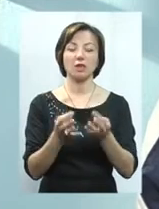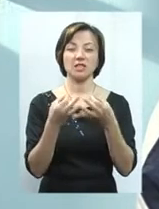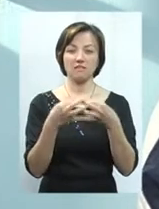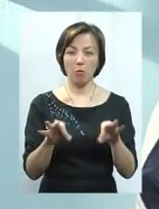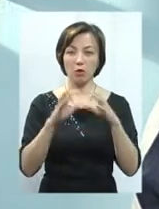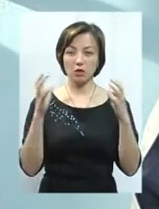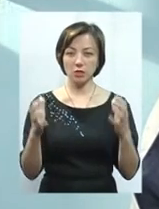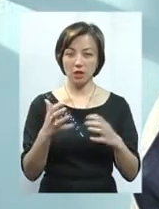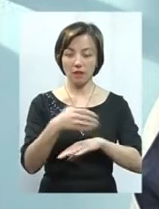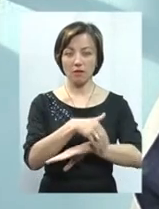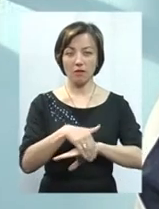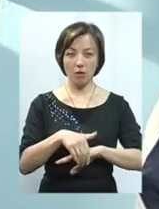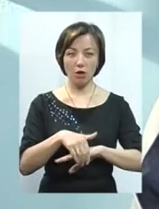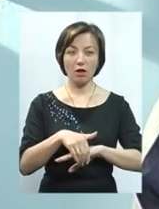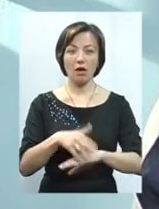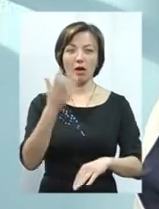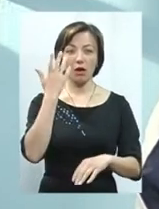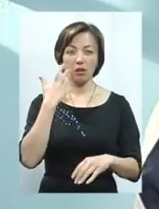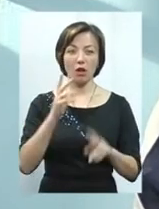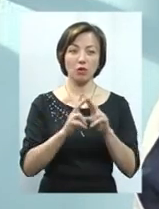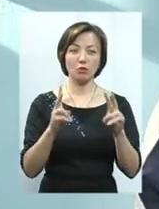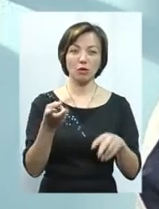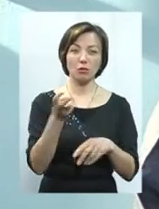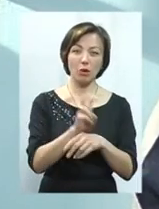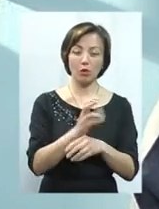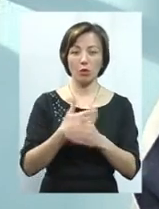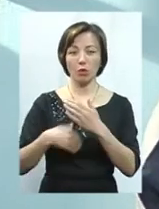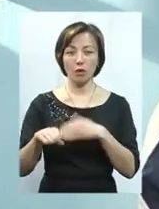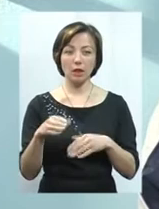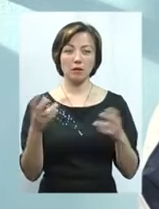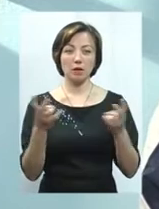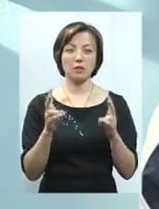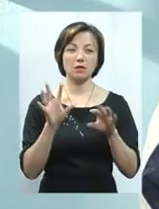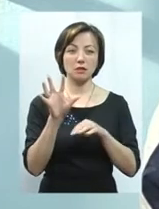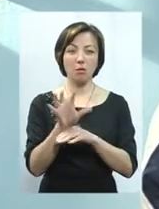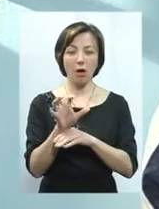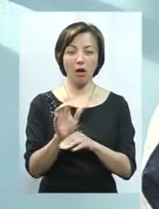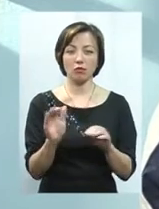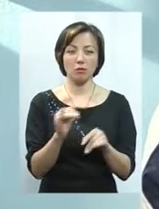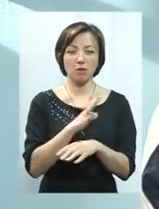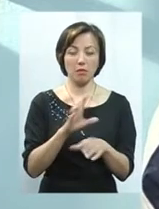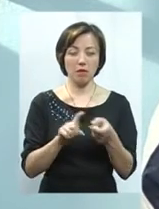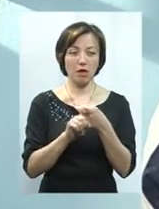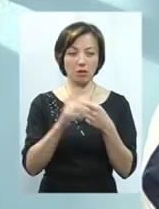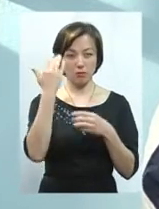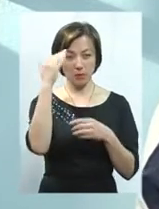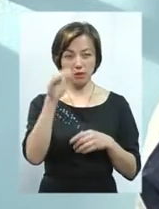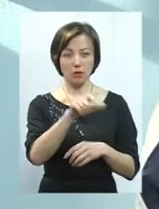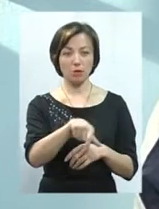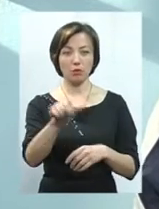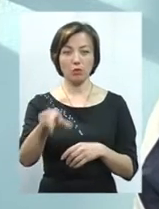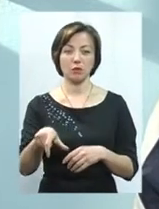двор, і вольєр, коли кто-то приходит, кто-то уходит, и, допустим, собака ограничена, чтобы не было контакта с посторонними там